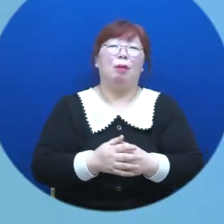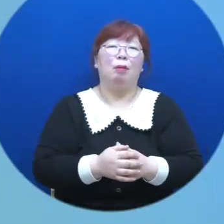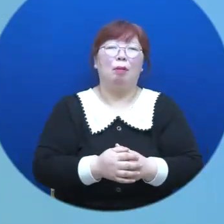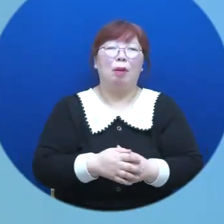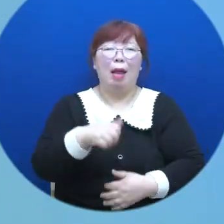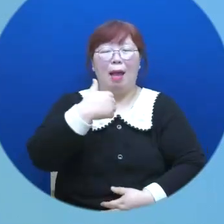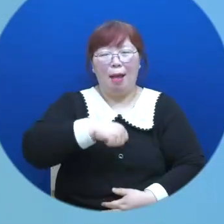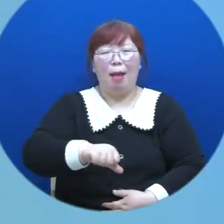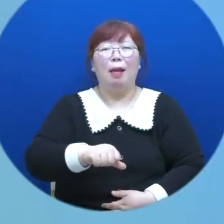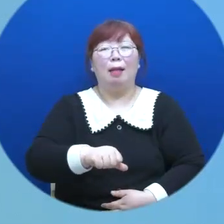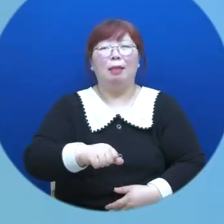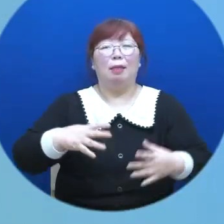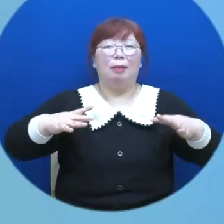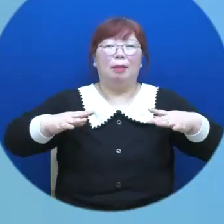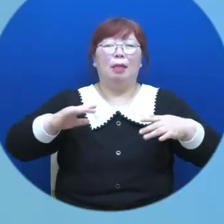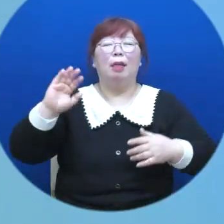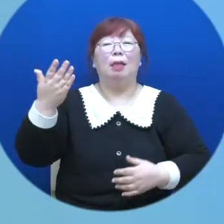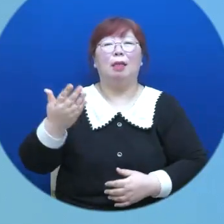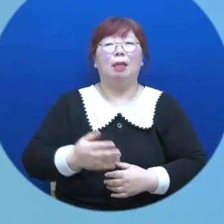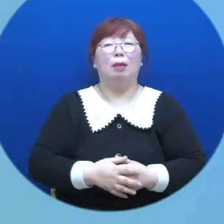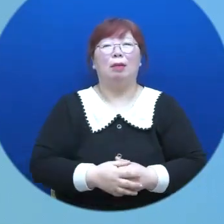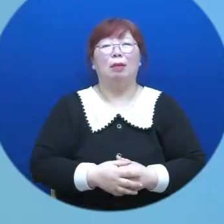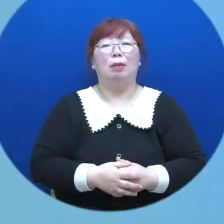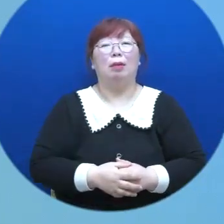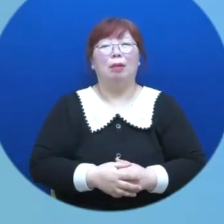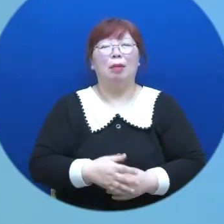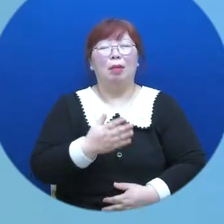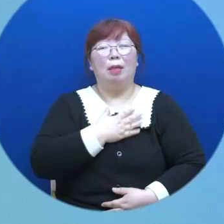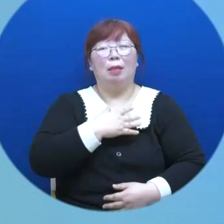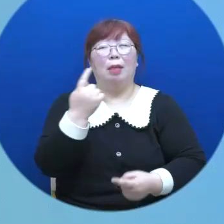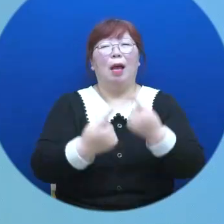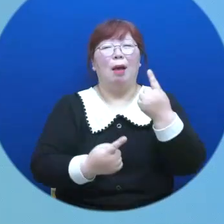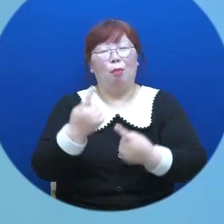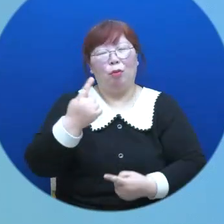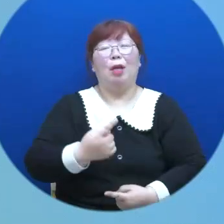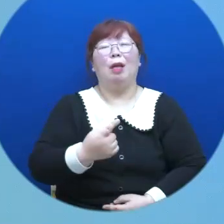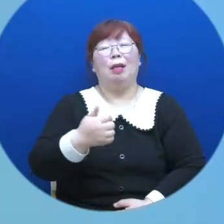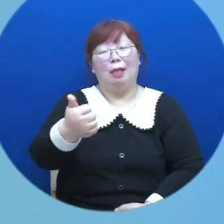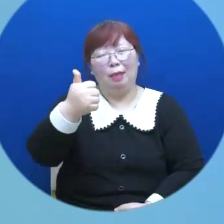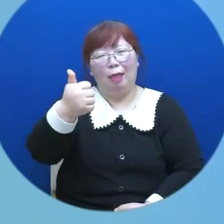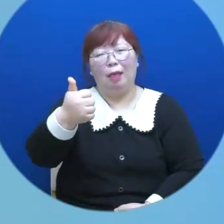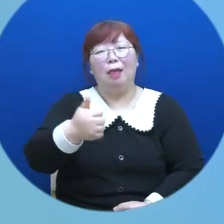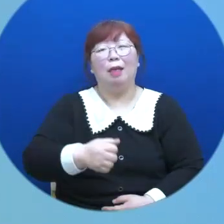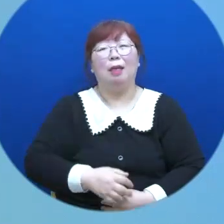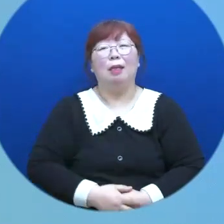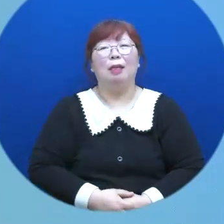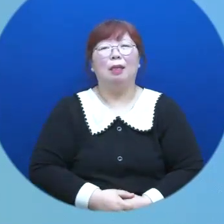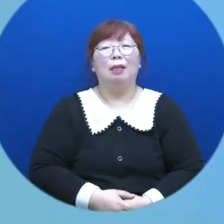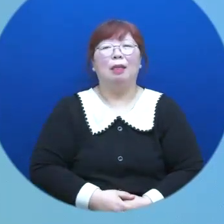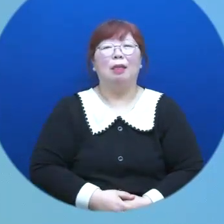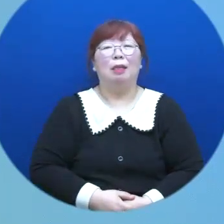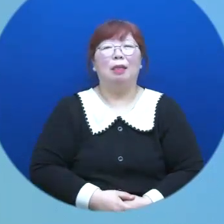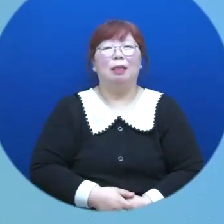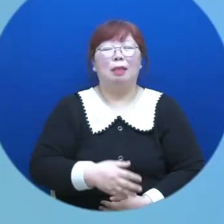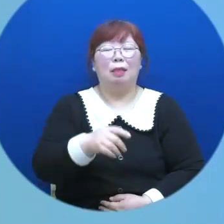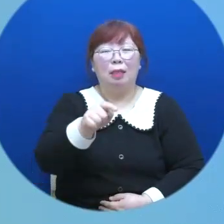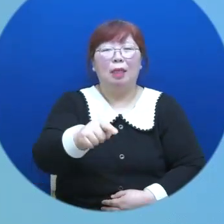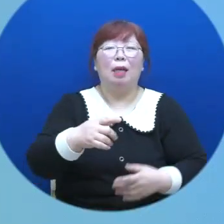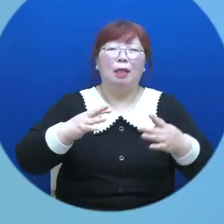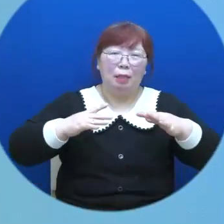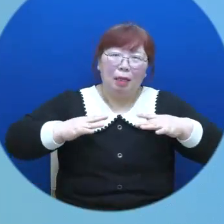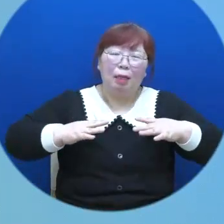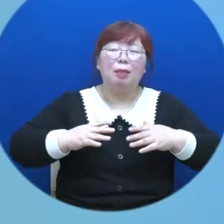자랑이죠. 야, 나보다 나은 아들이구나. 야, 내가 정말